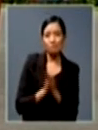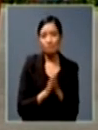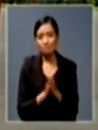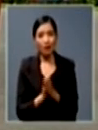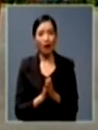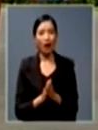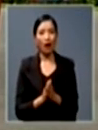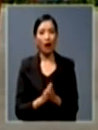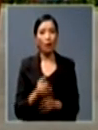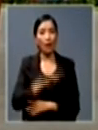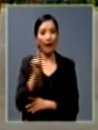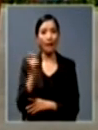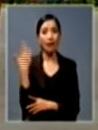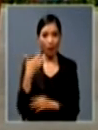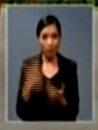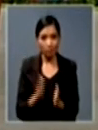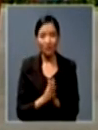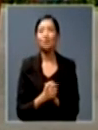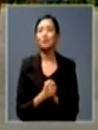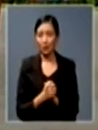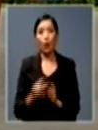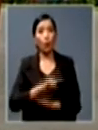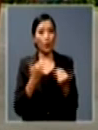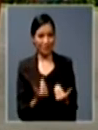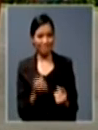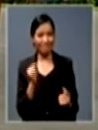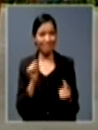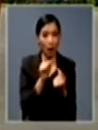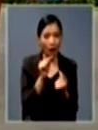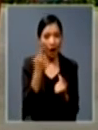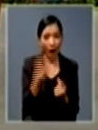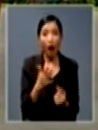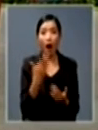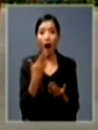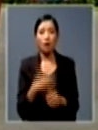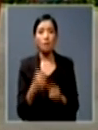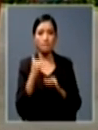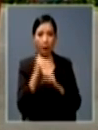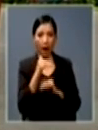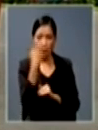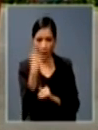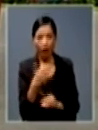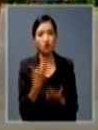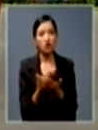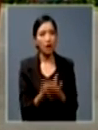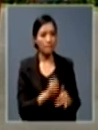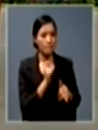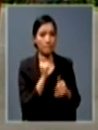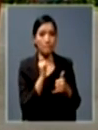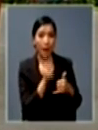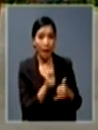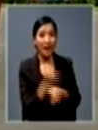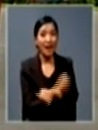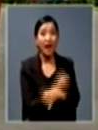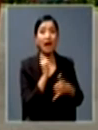แล้วนะคะ เอาละเข้าแล้ว ค่ะ นะครับวันนี้เข้าแล้วนะครับการกำหนดอัตราค่าจ้างขั้นต่ำล่าสุดนะฮะ ค